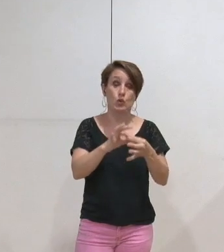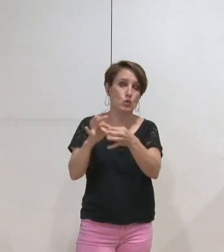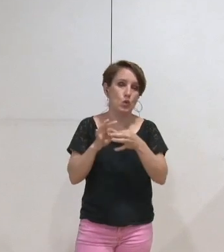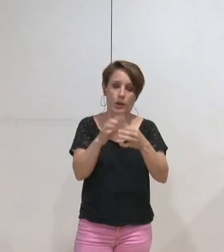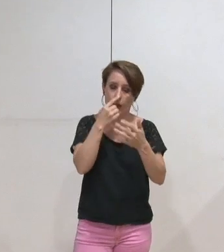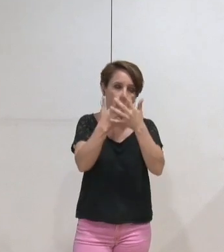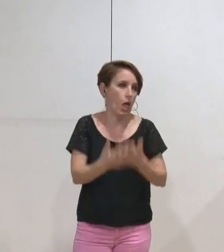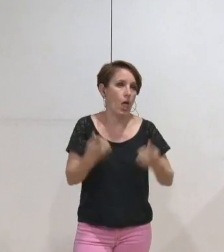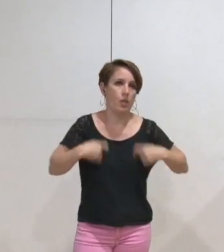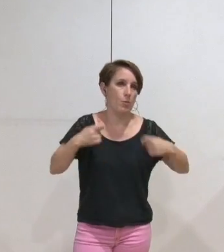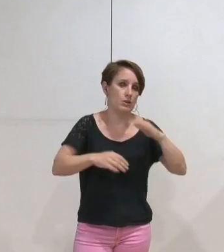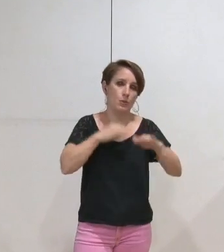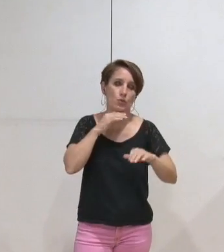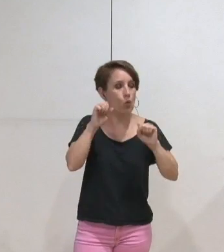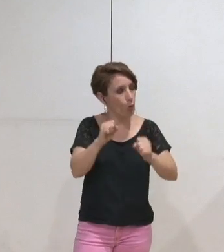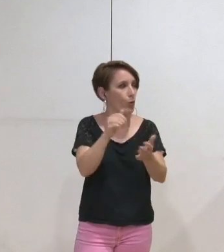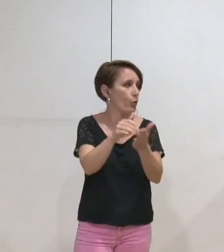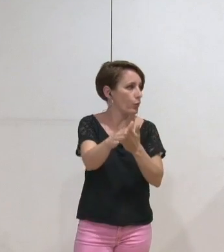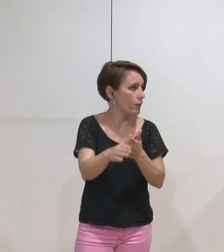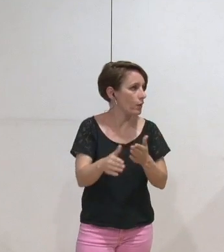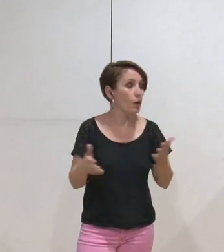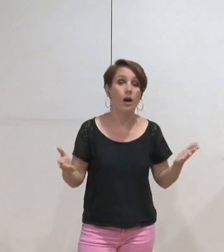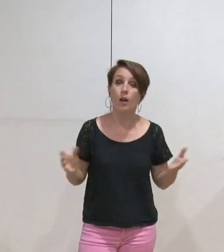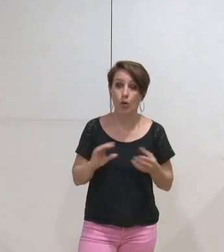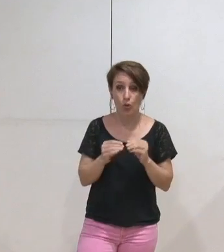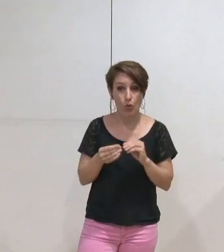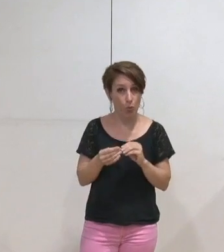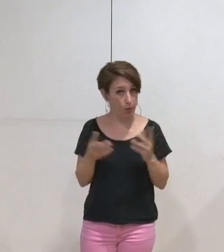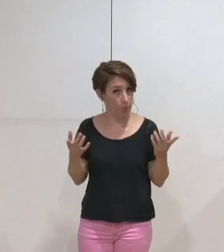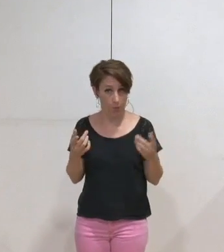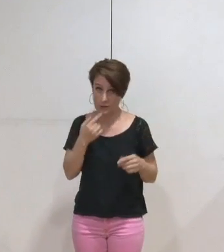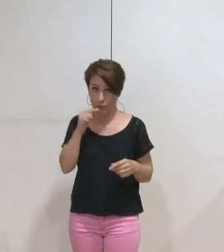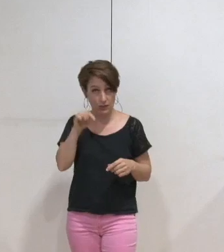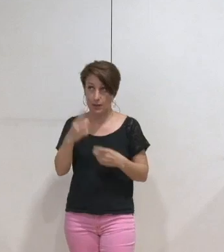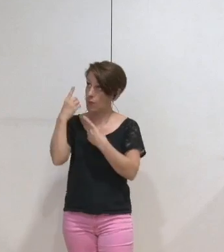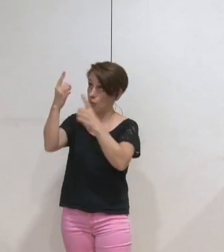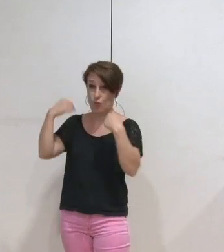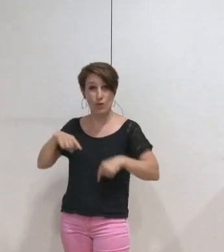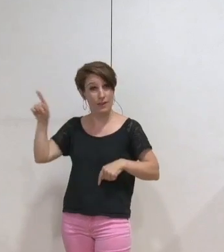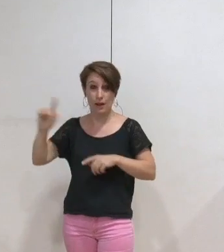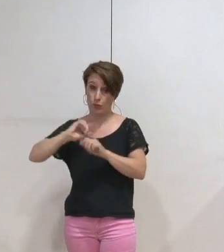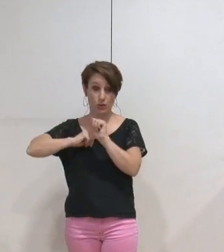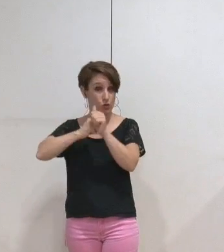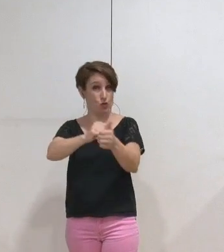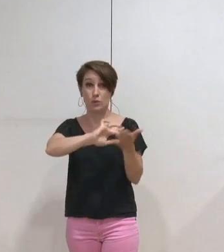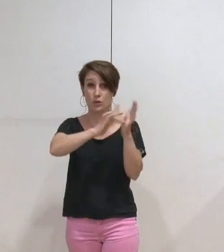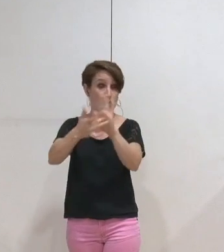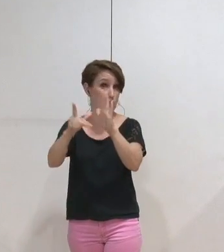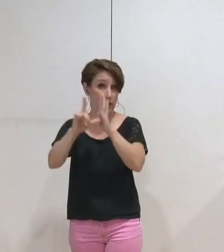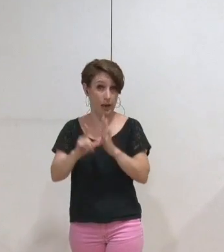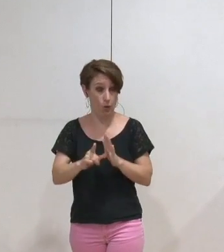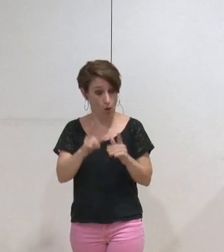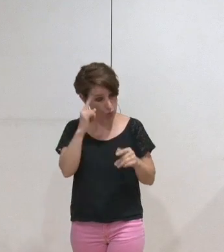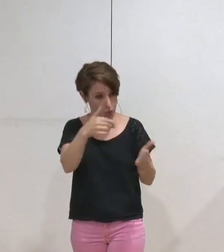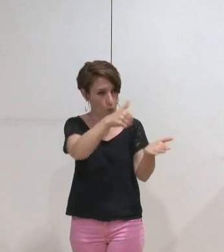demander d'appliquer la loi mais vous avez grand tort de ne pas lui demander d'appliquer toute la loi et de ne pas vous montrer solidaire de lui pour qu'il agisse dans